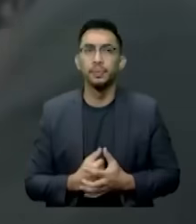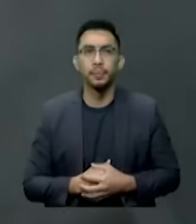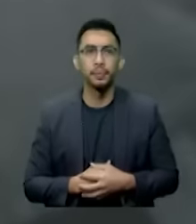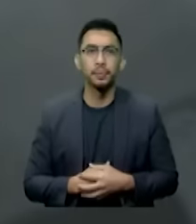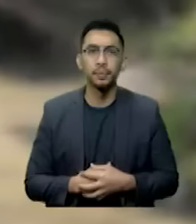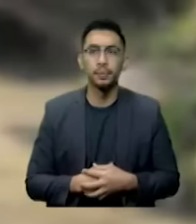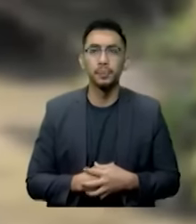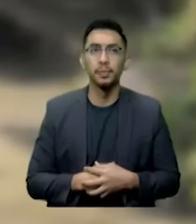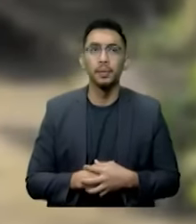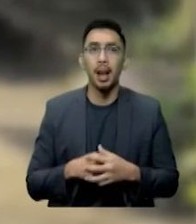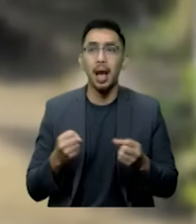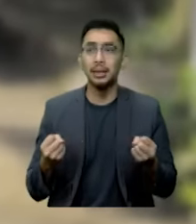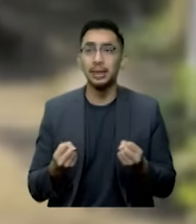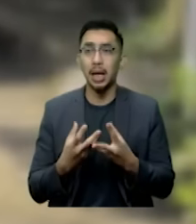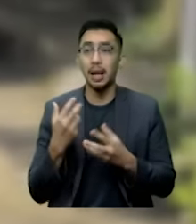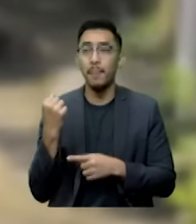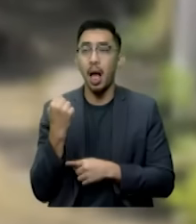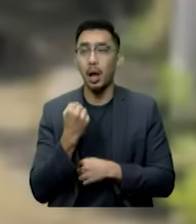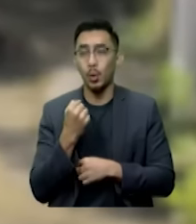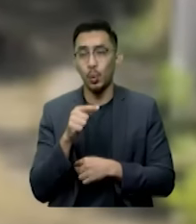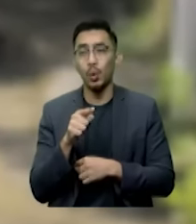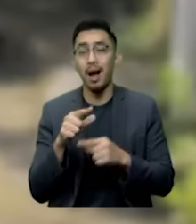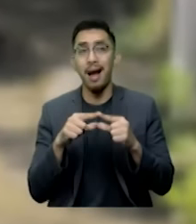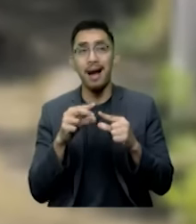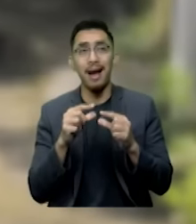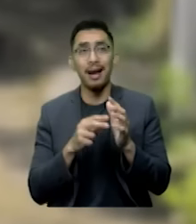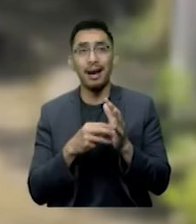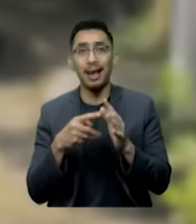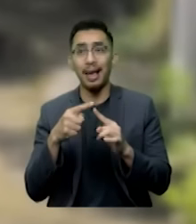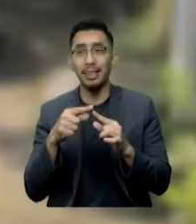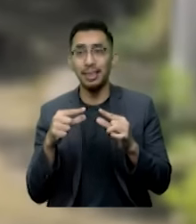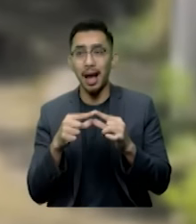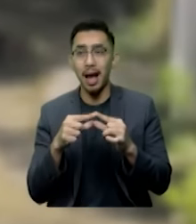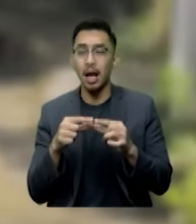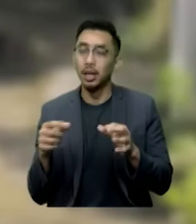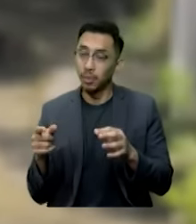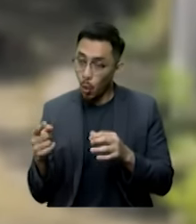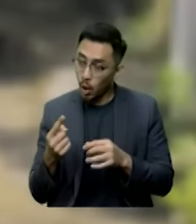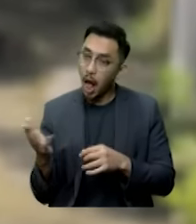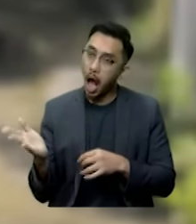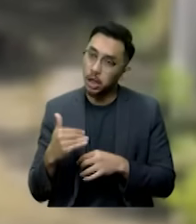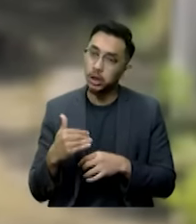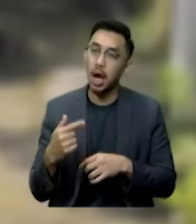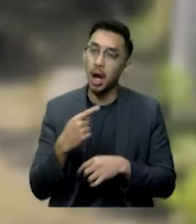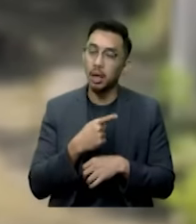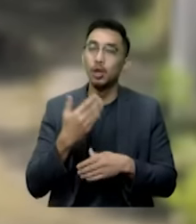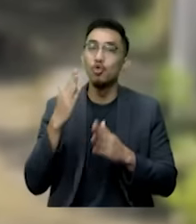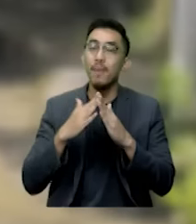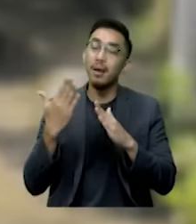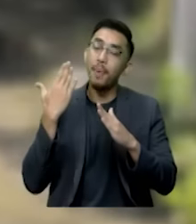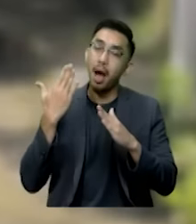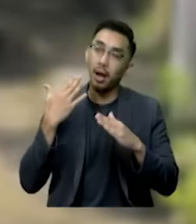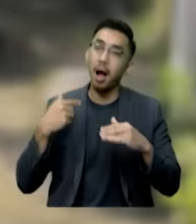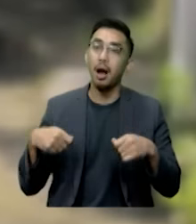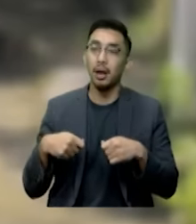Peristiwa berawal saat pelaku Arneta yang rumahnya dekat dengan korban mengajak korban mengambil sayur di belakang rumah. Namun